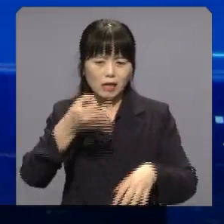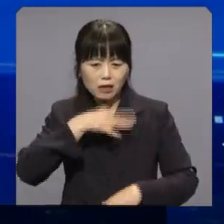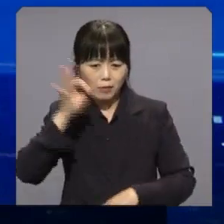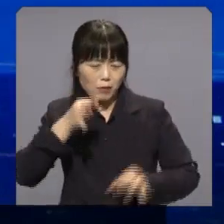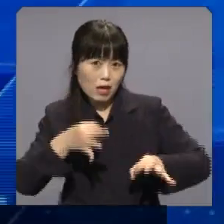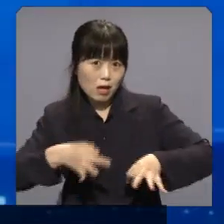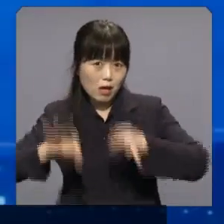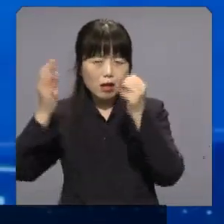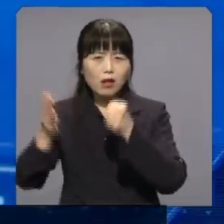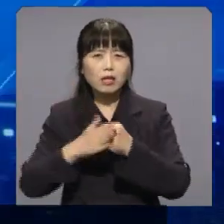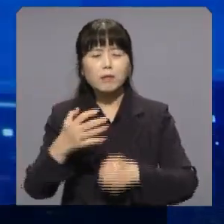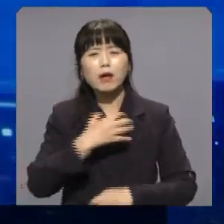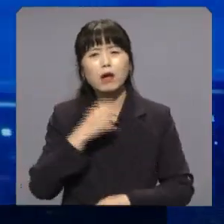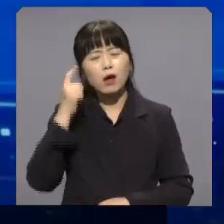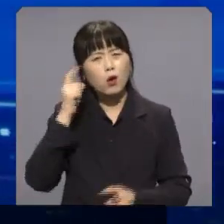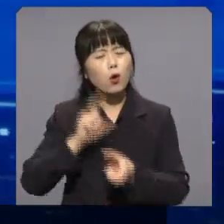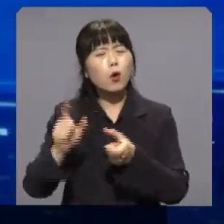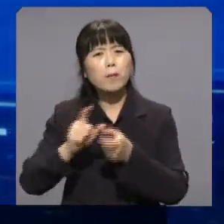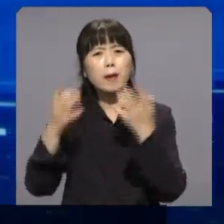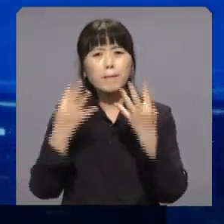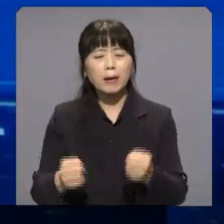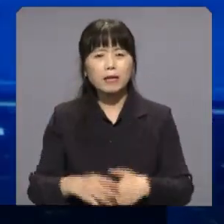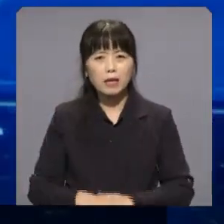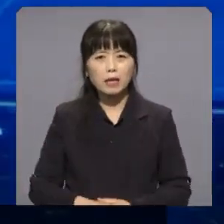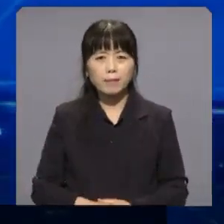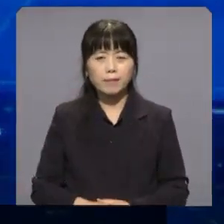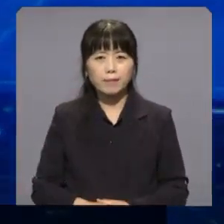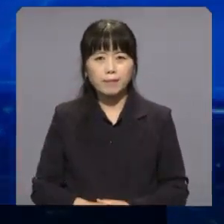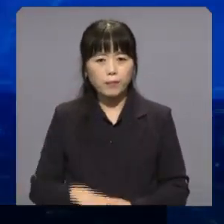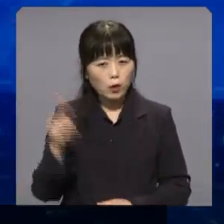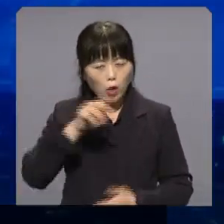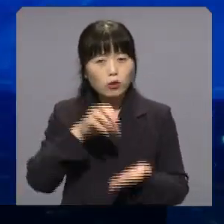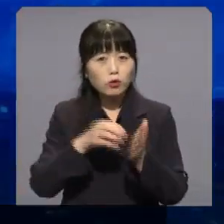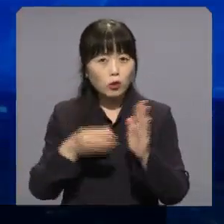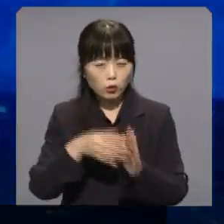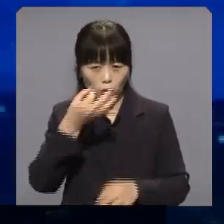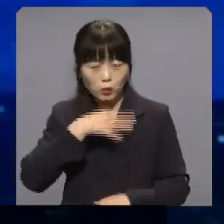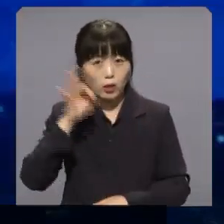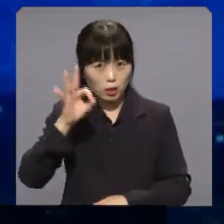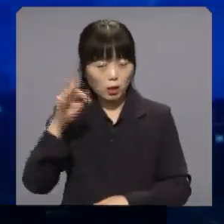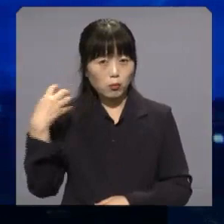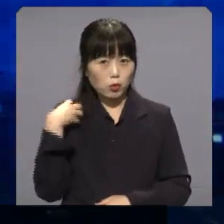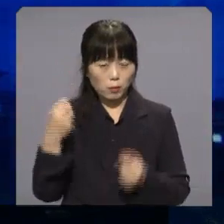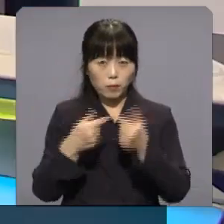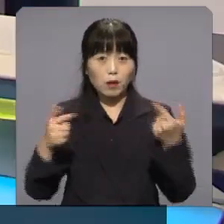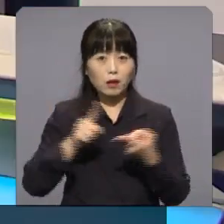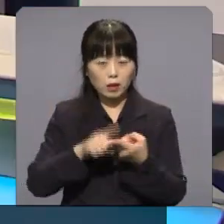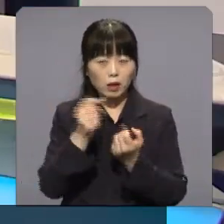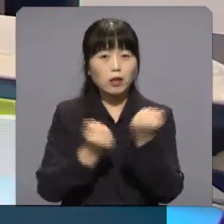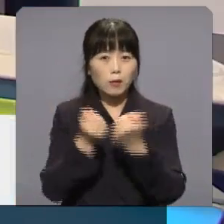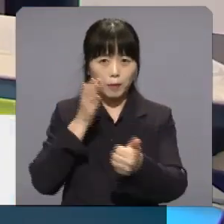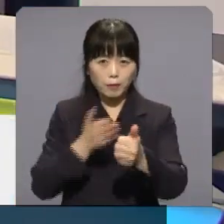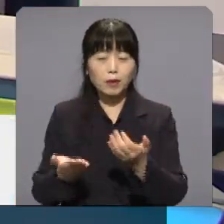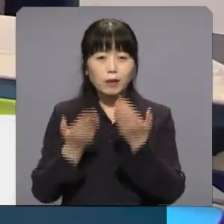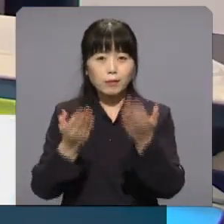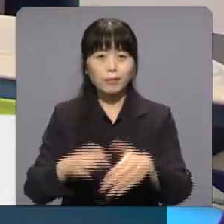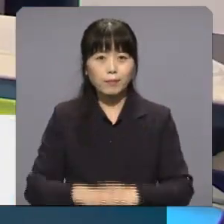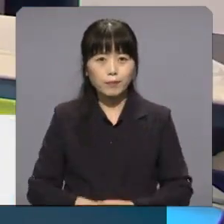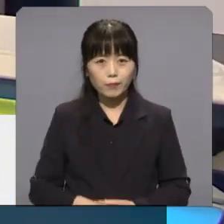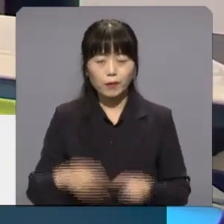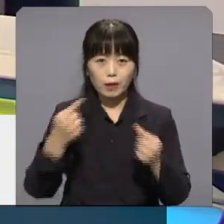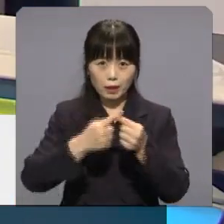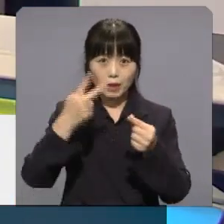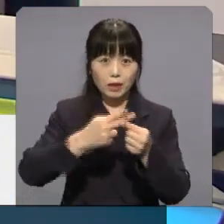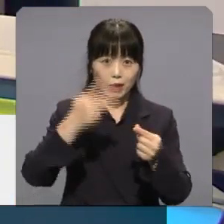고민이 커지고 있는데요 먼저 좀 쉽게 어느정도 이자 부담이 늘어난 건 제 체험적인 설명 좀 해주시죠 뭐 사체를